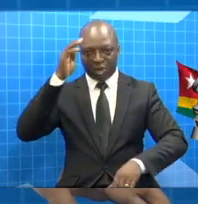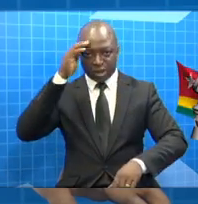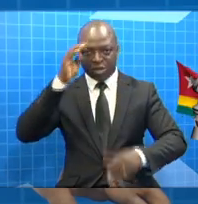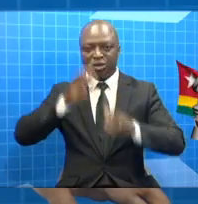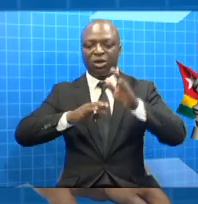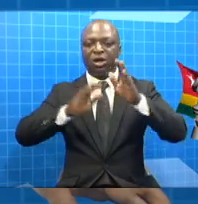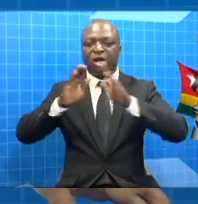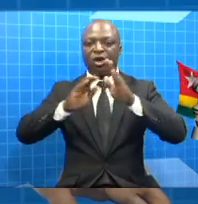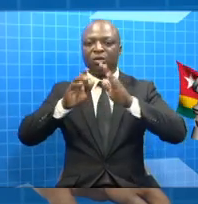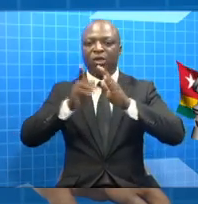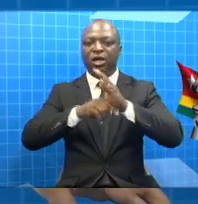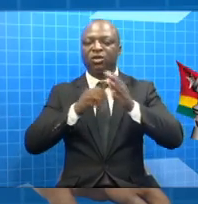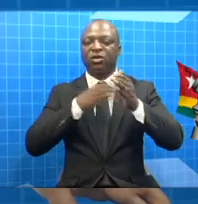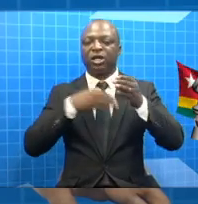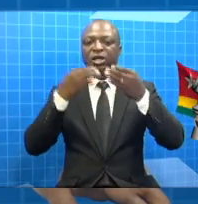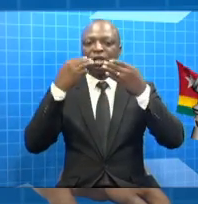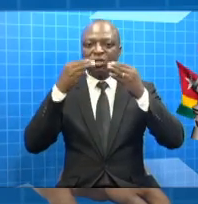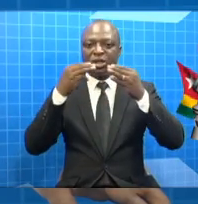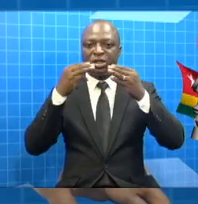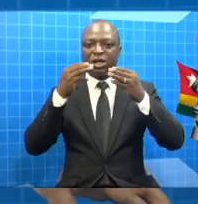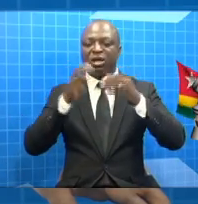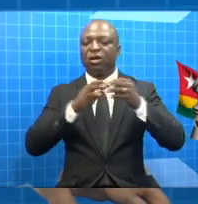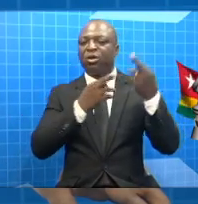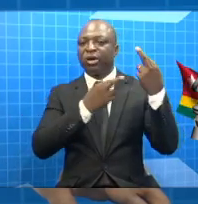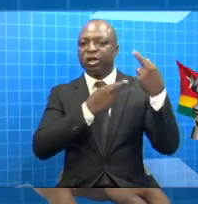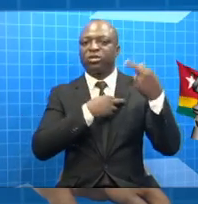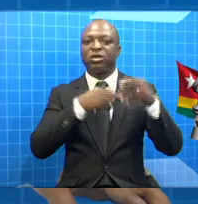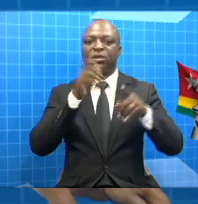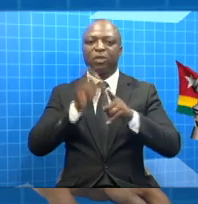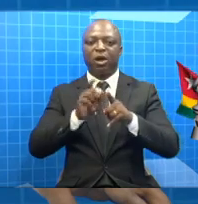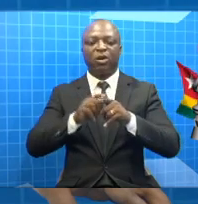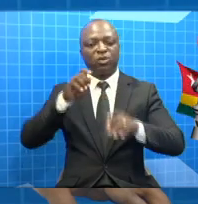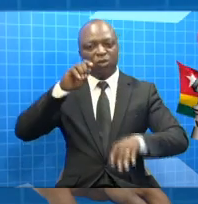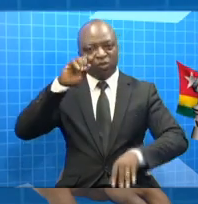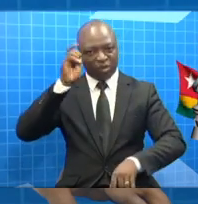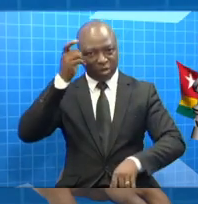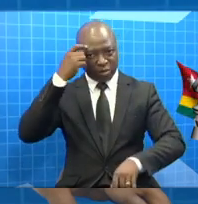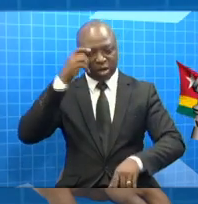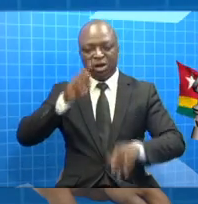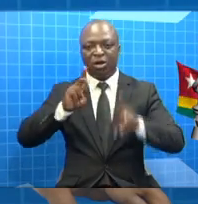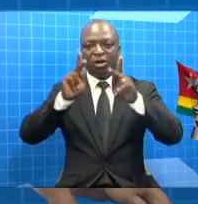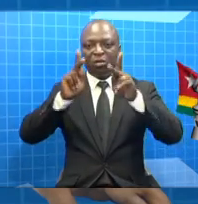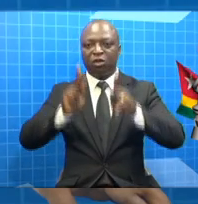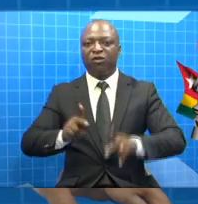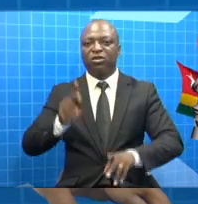de la Communication et des Médias, porte-parole du gouvernement, professeur Akoda